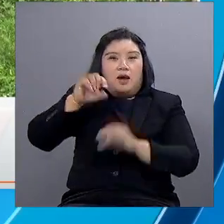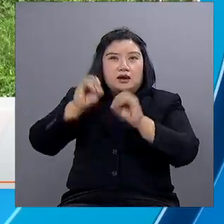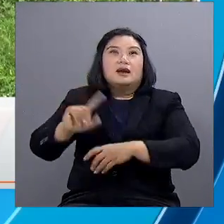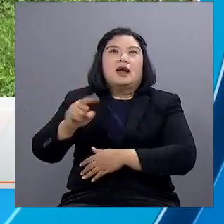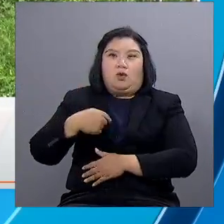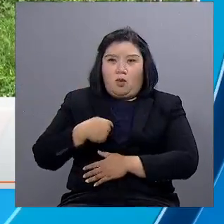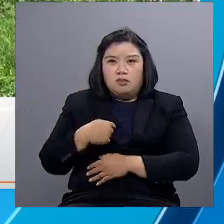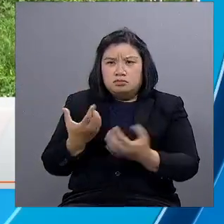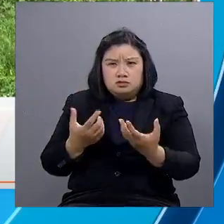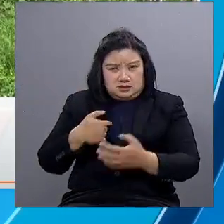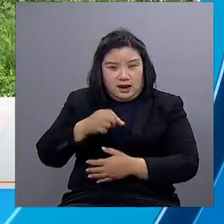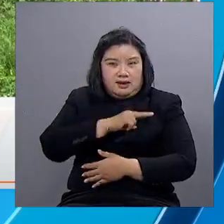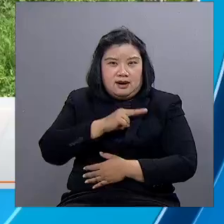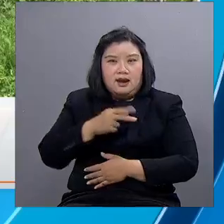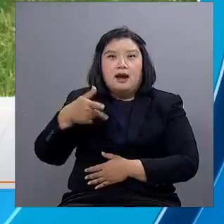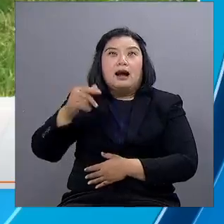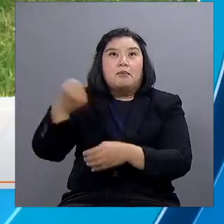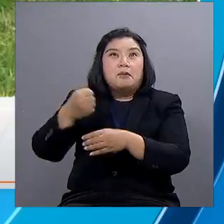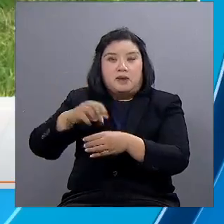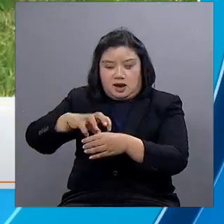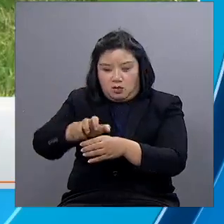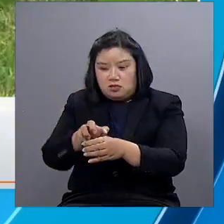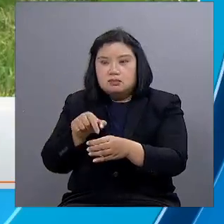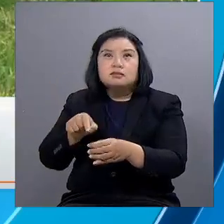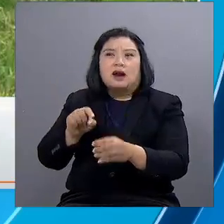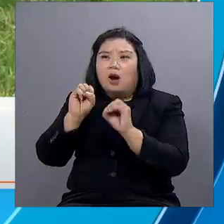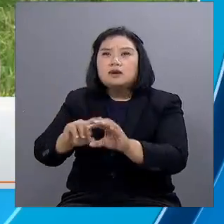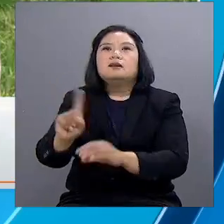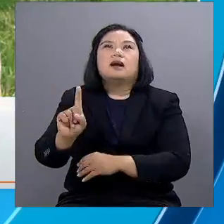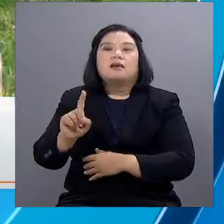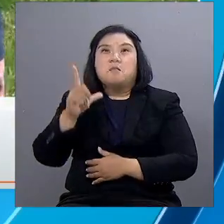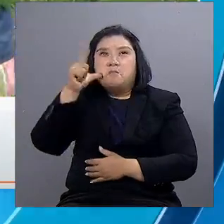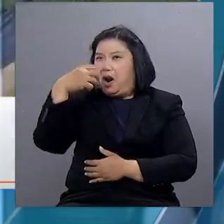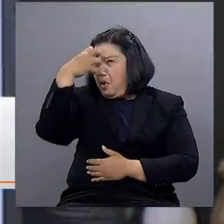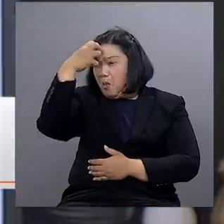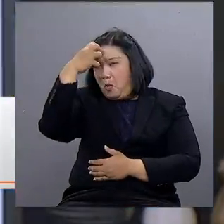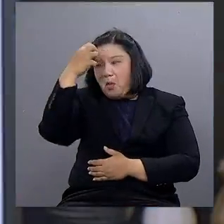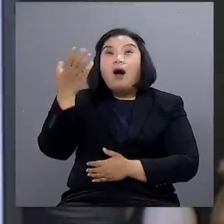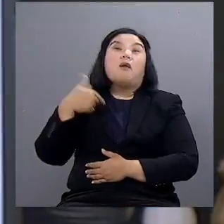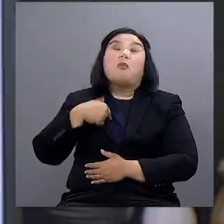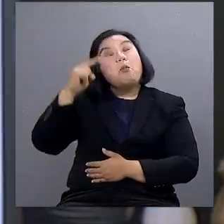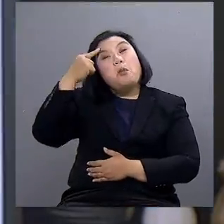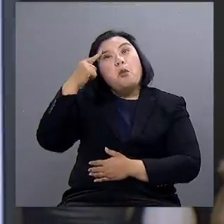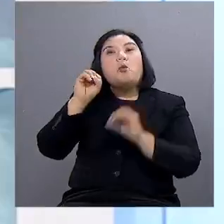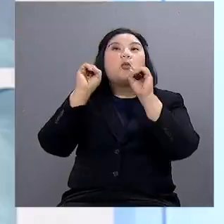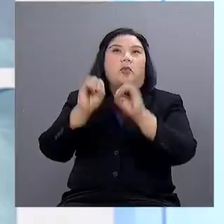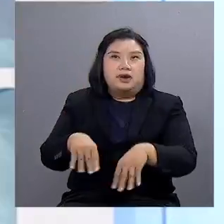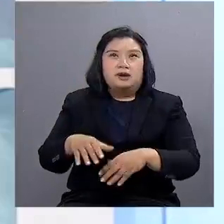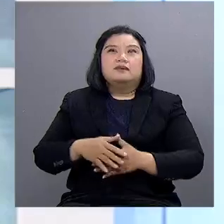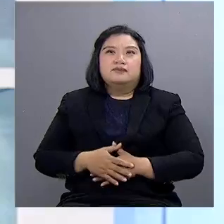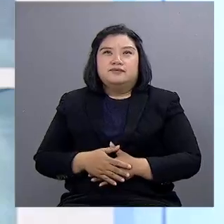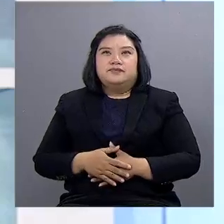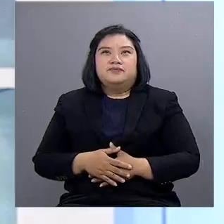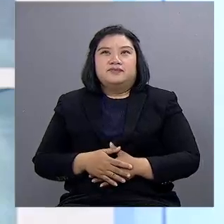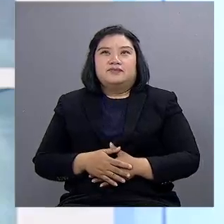คุณต๊อบนี่มันกะปิทองคำหรือเปล่าคะเนี่ย ผมไม่แน่ใจอ่ะแต่เขาท่านโกรธมากวันนั้นตอนนั้นเลย แล้วผมก็ไม่กล้าซ่อนแหวนทองเอาไว้ในกะปินั้น